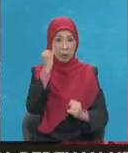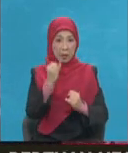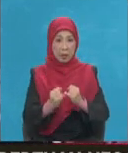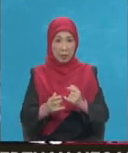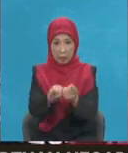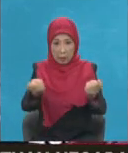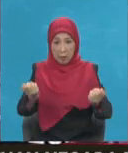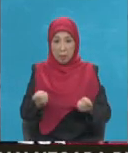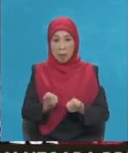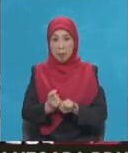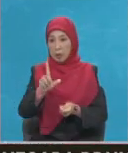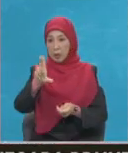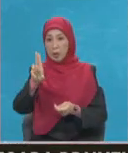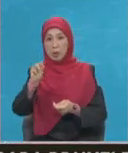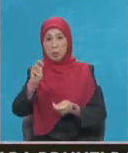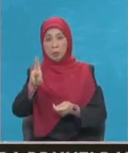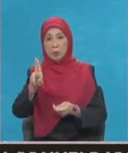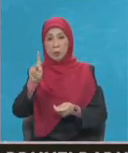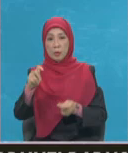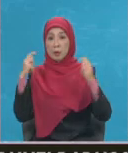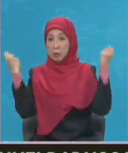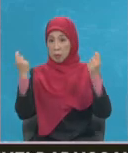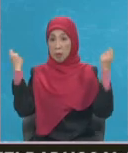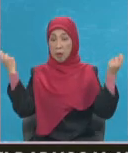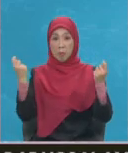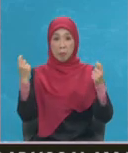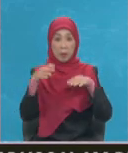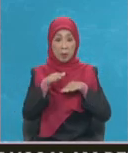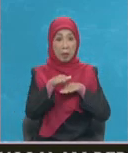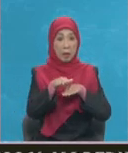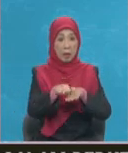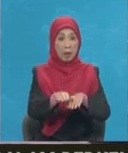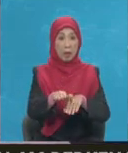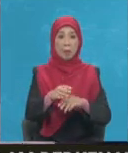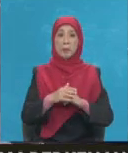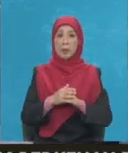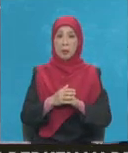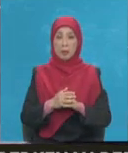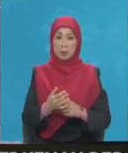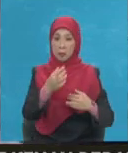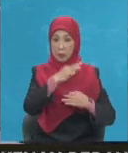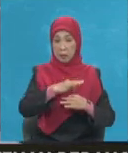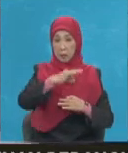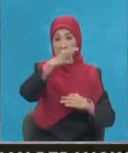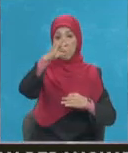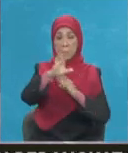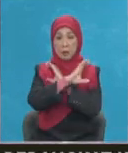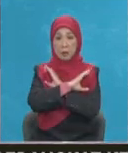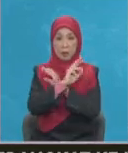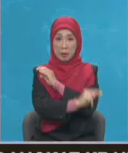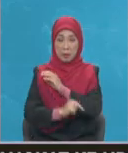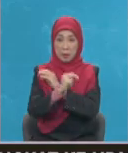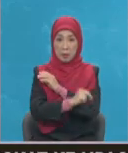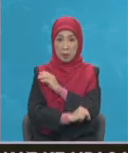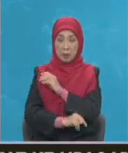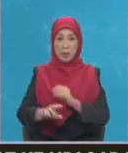Rekreasi Liang Lumut. Konvoi diadakan sempena sambutan Hari Kebangsaan selain menanamkan semangat patriotik dalam